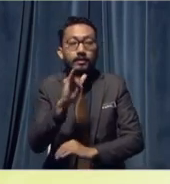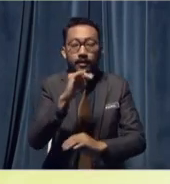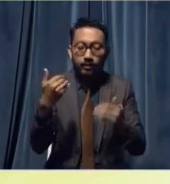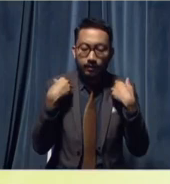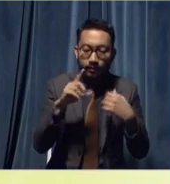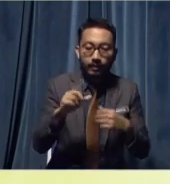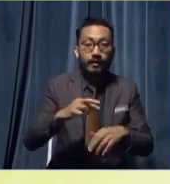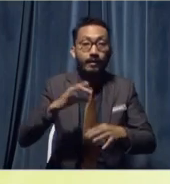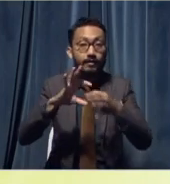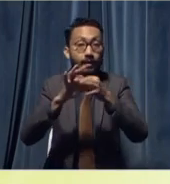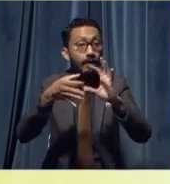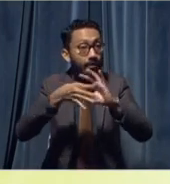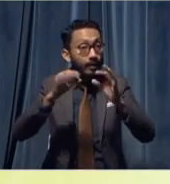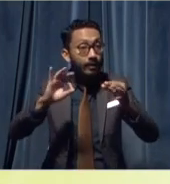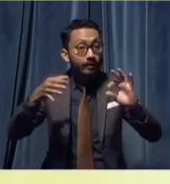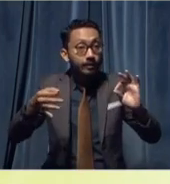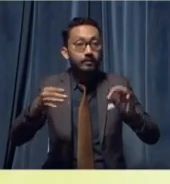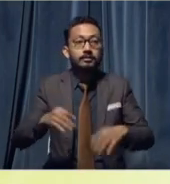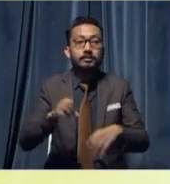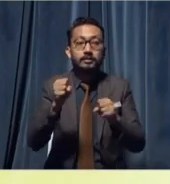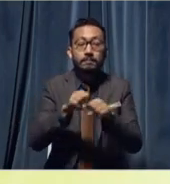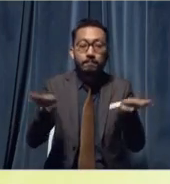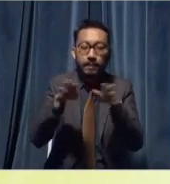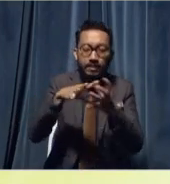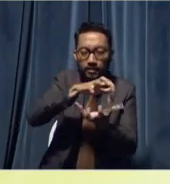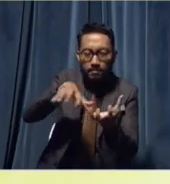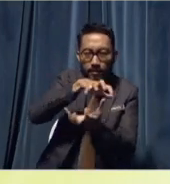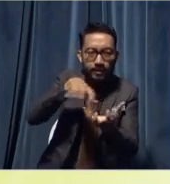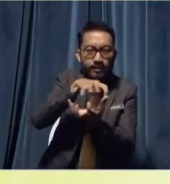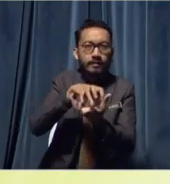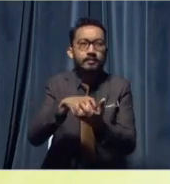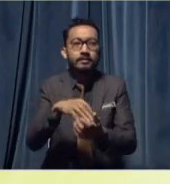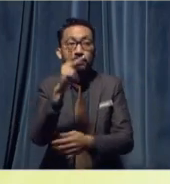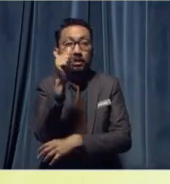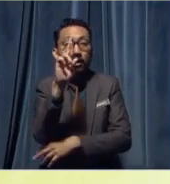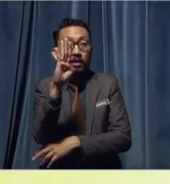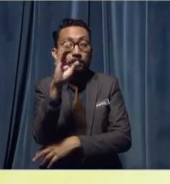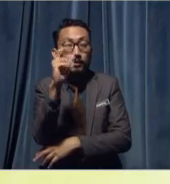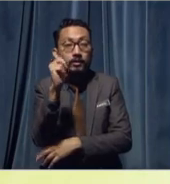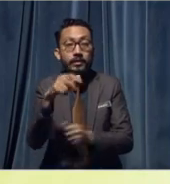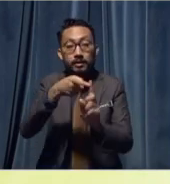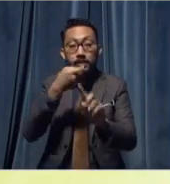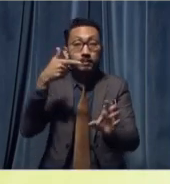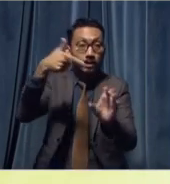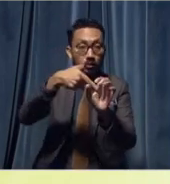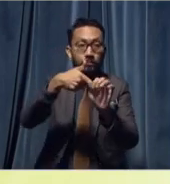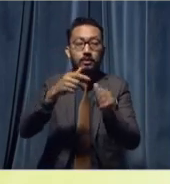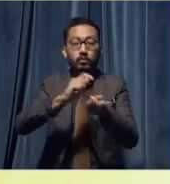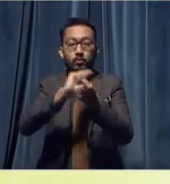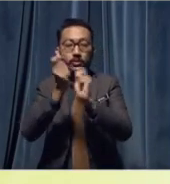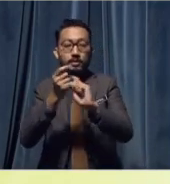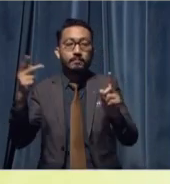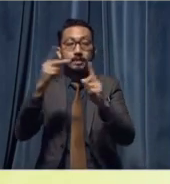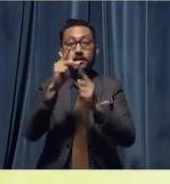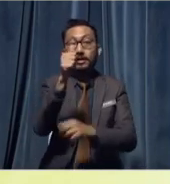Proses pensulfonan adalah rantaian sebatian karbon daripada petroleum